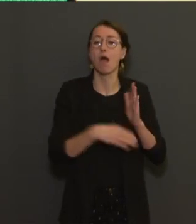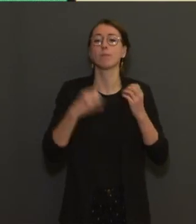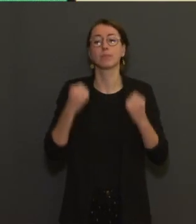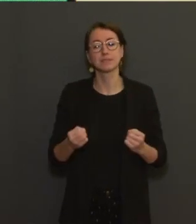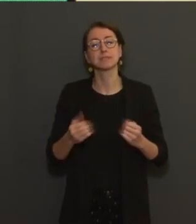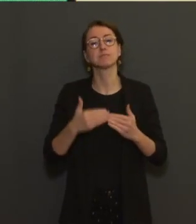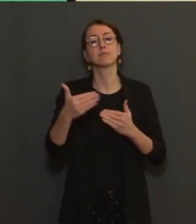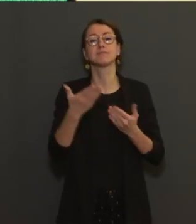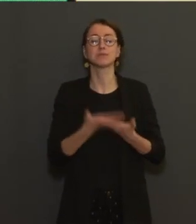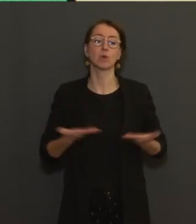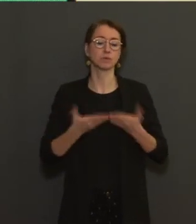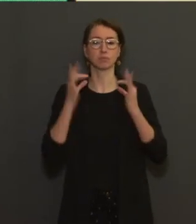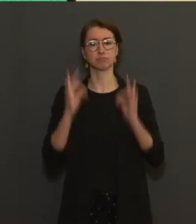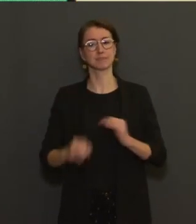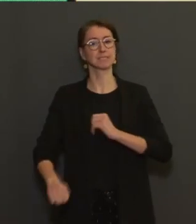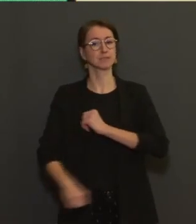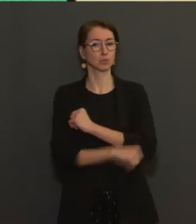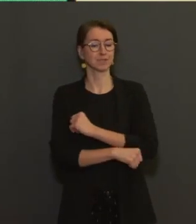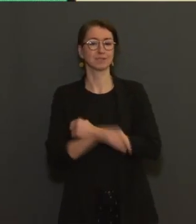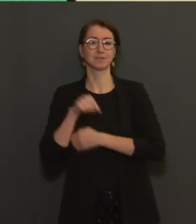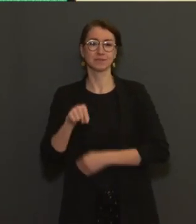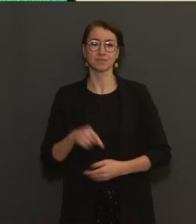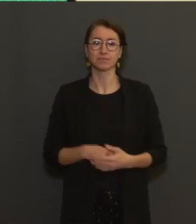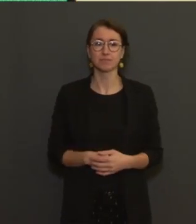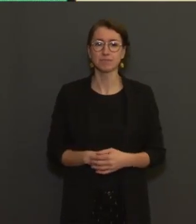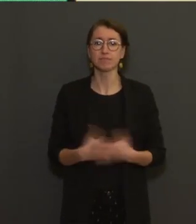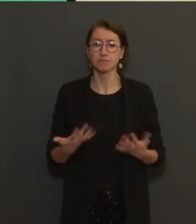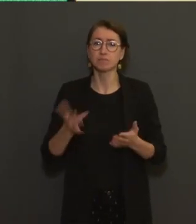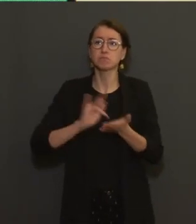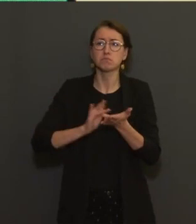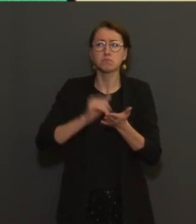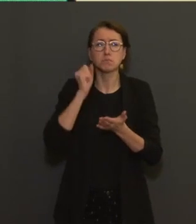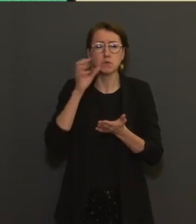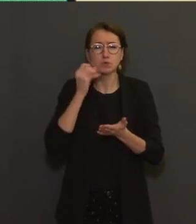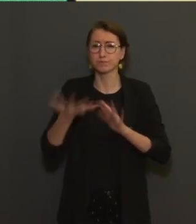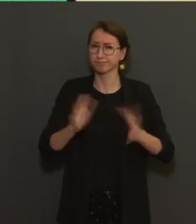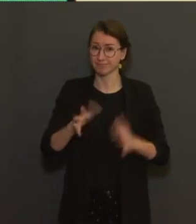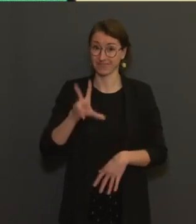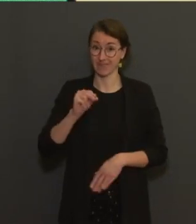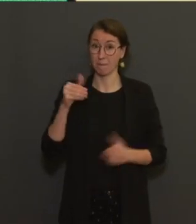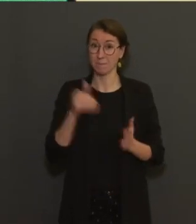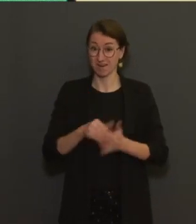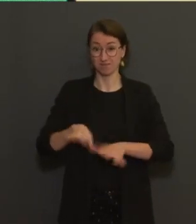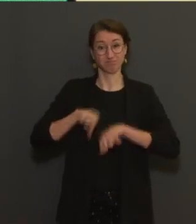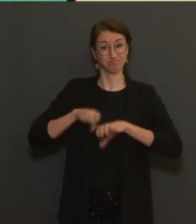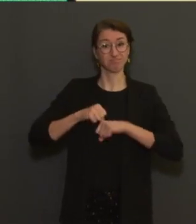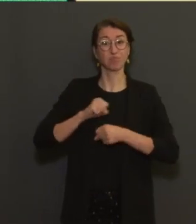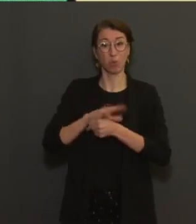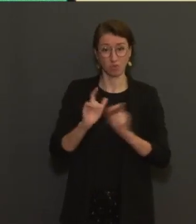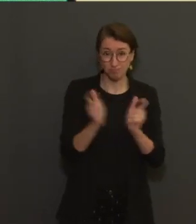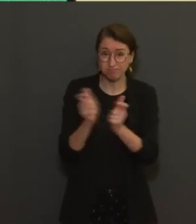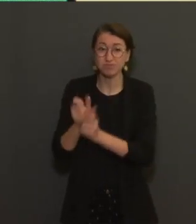Actuellement, avec de l'ordre de 20 000 nouvelles infections par jour, les lignes de défense classiques que nous avions établies sur base